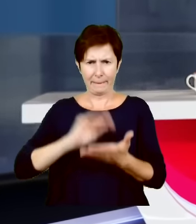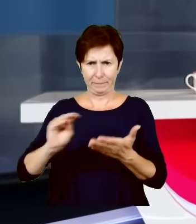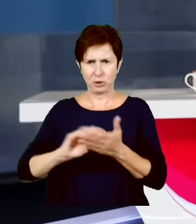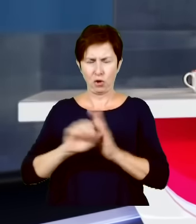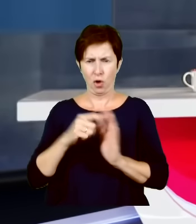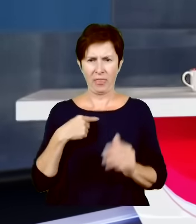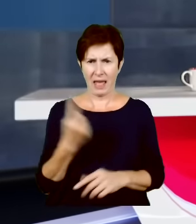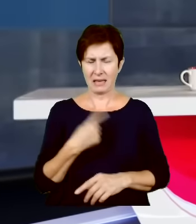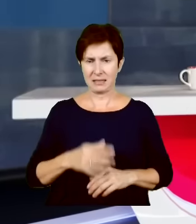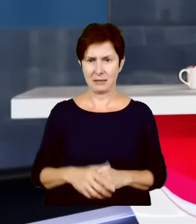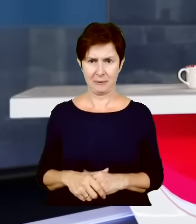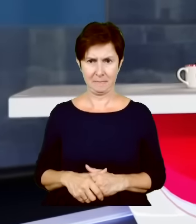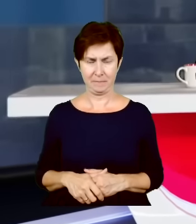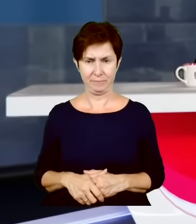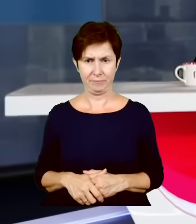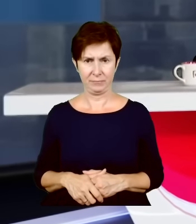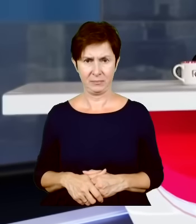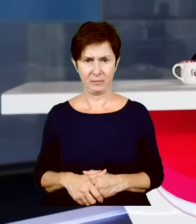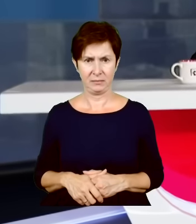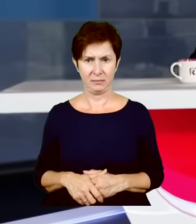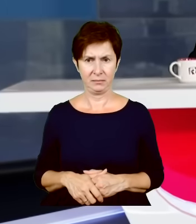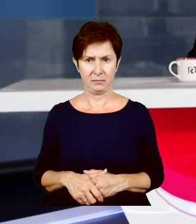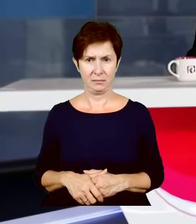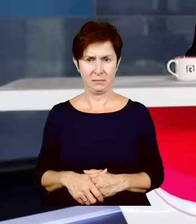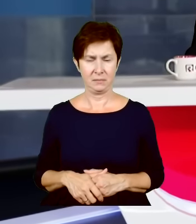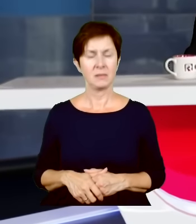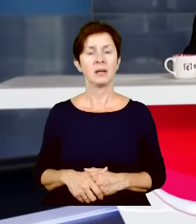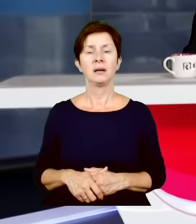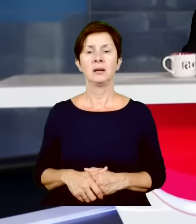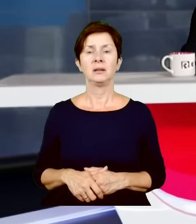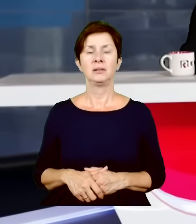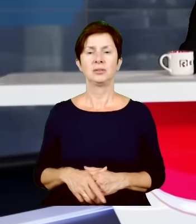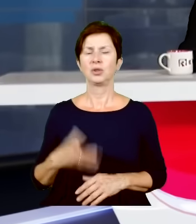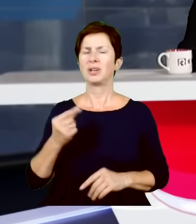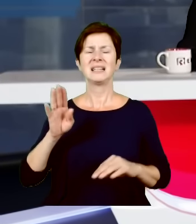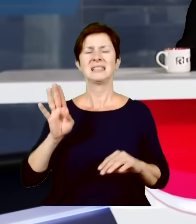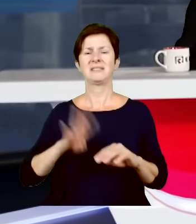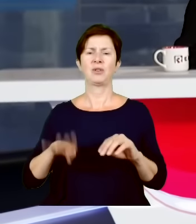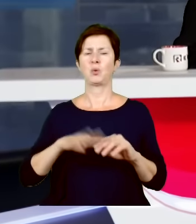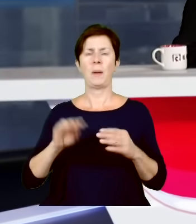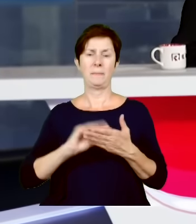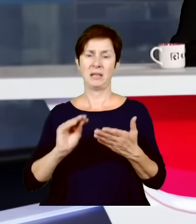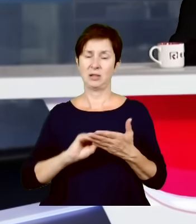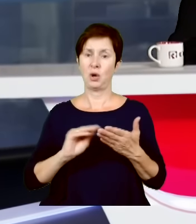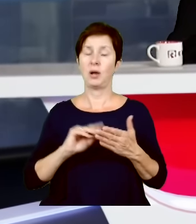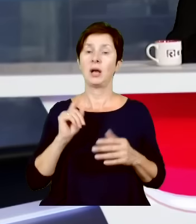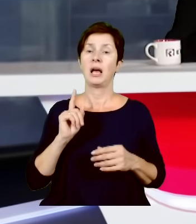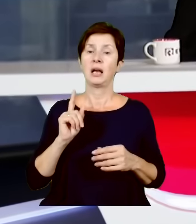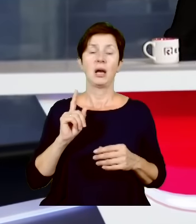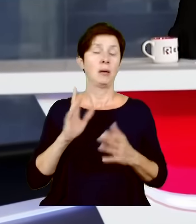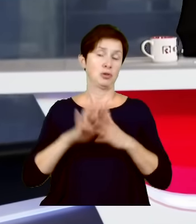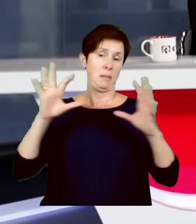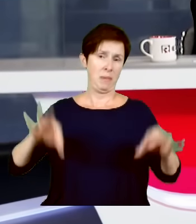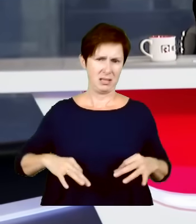takich jak my je rozumiemy pani redaktor to nie są takie zwykłe to jest proszę państwa wiecie dlaczego ta Afera